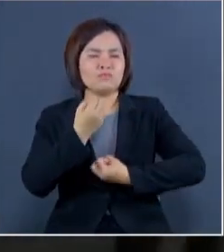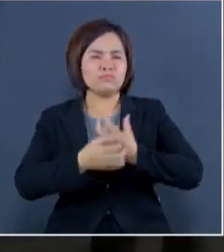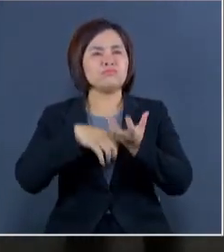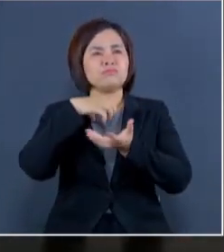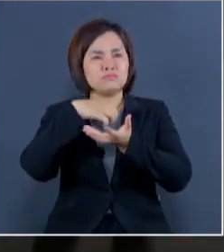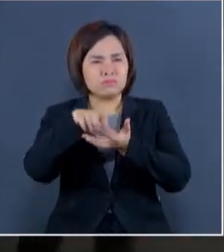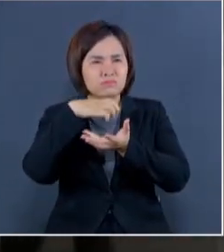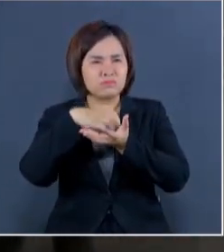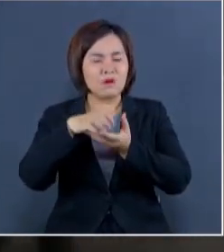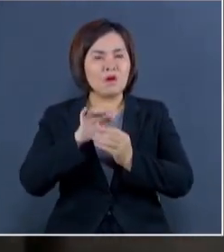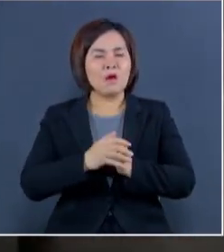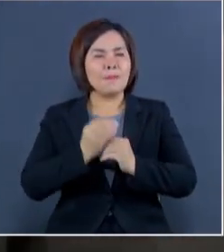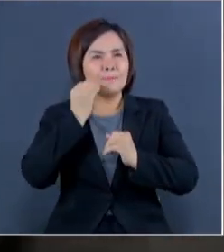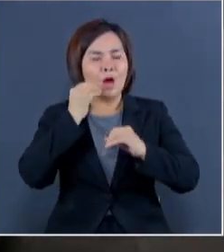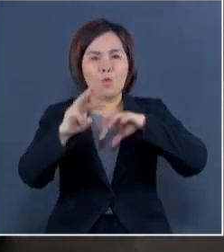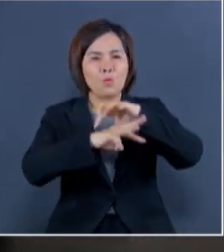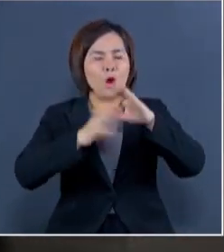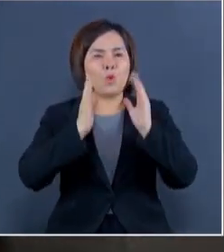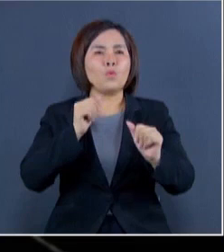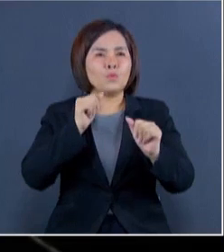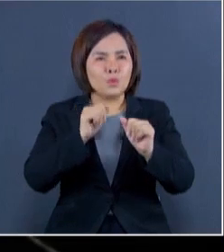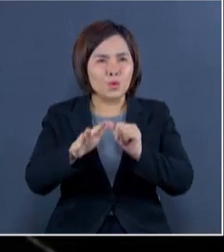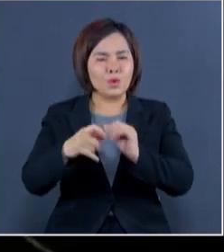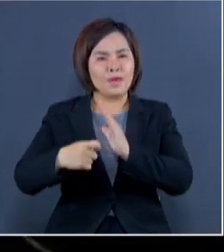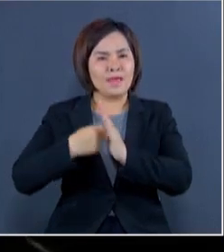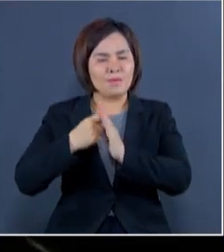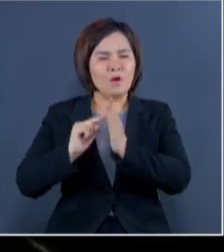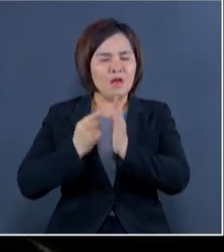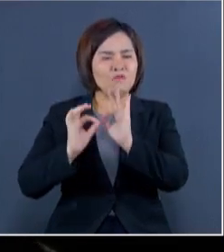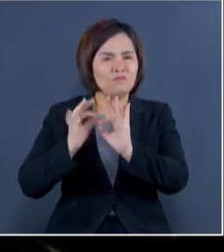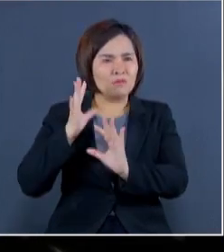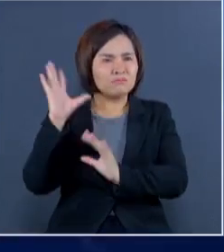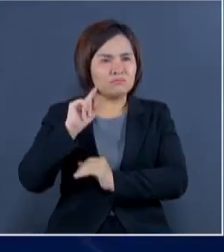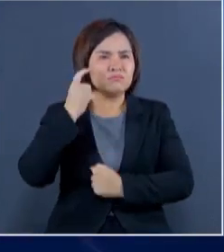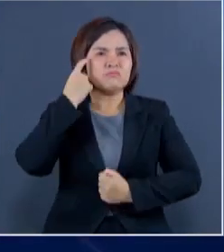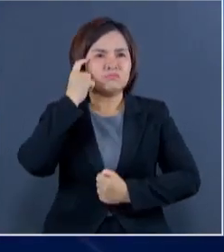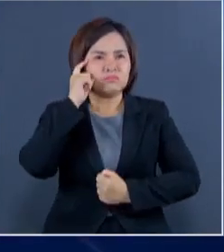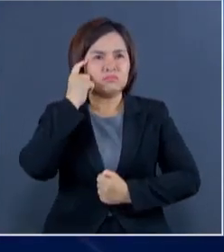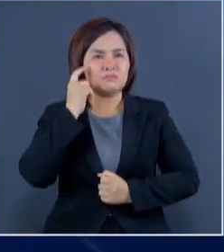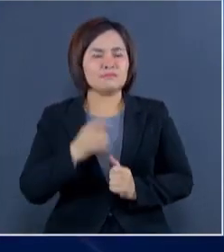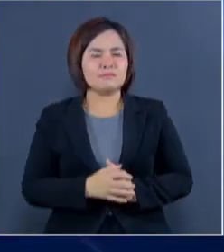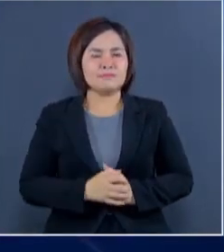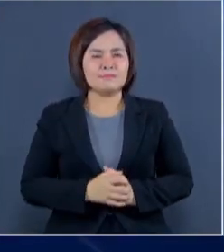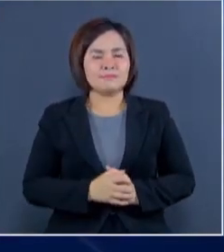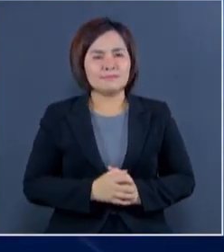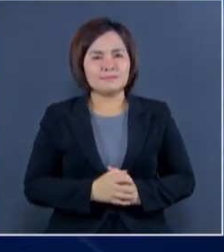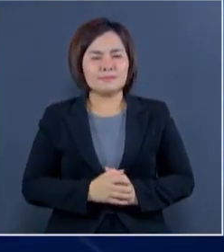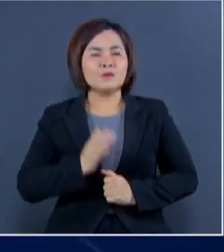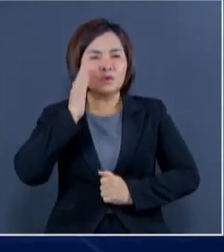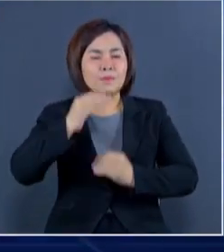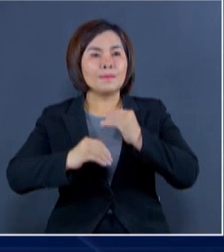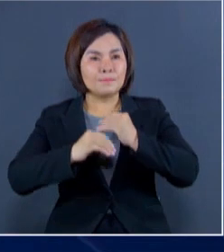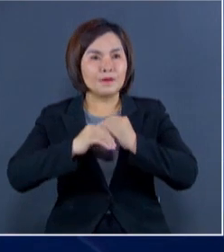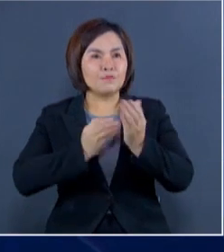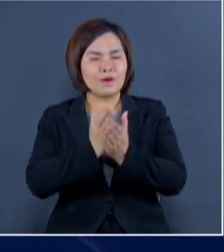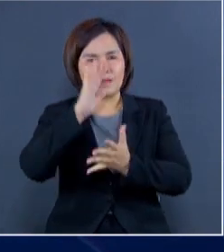ที่เกิดเหตุครับไม่มีใครอยู่ที่บ้านนะครับและก็ไม่ทราบว่าไฟเนี่ยมันไหม้ขึ้นมาได้อย่างไรหลังจากนี้เจ้าหน้าที่กองพิ